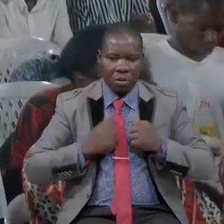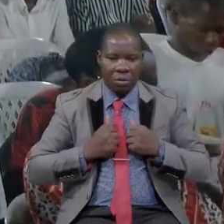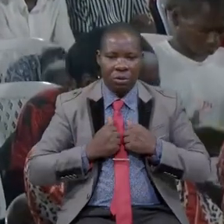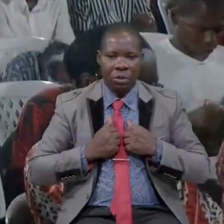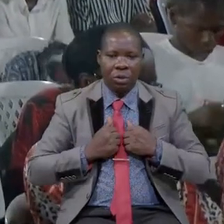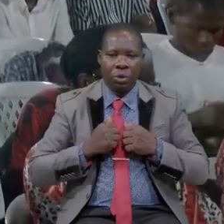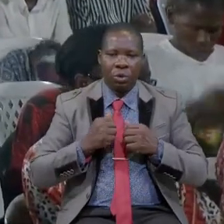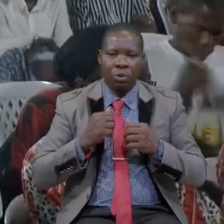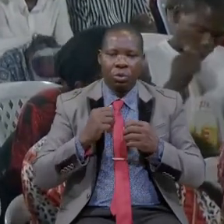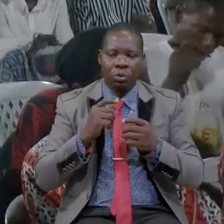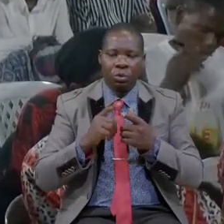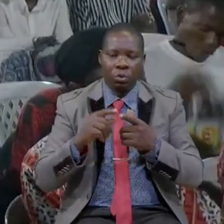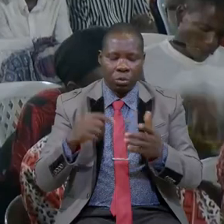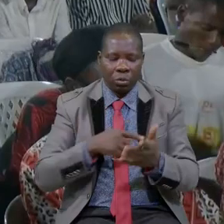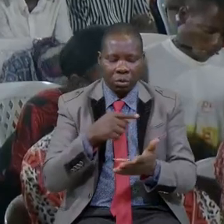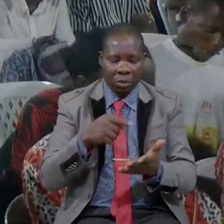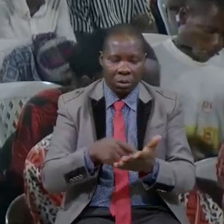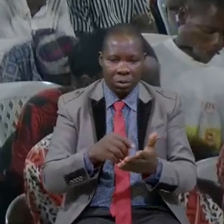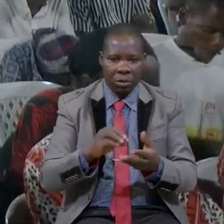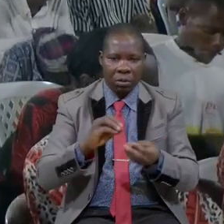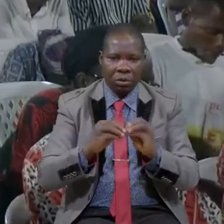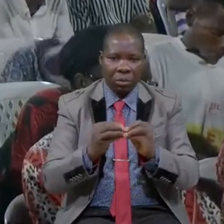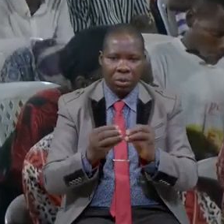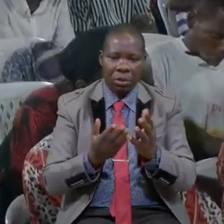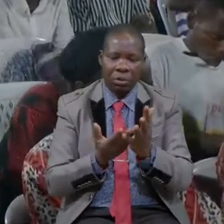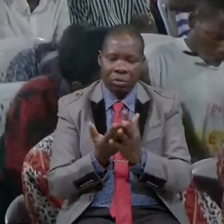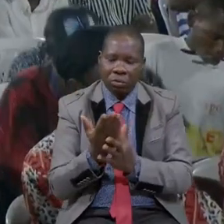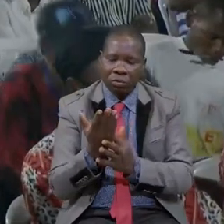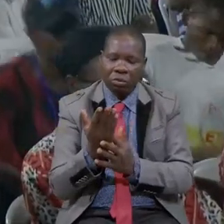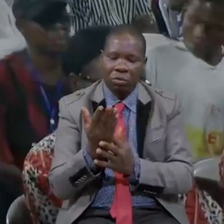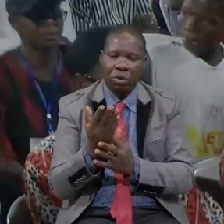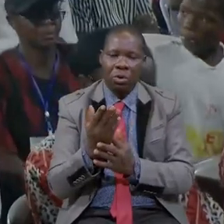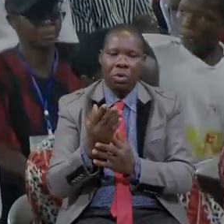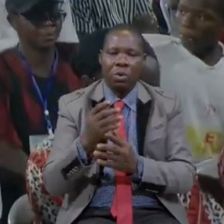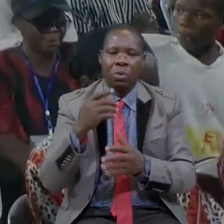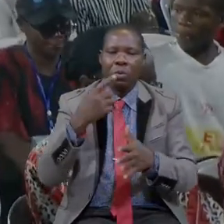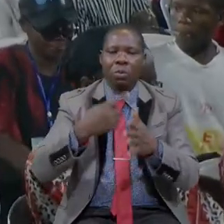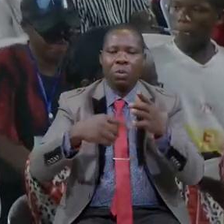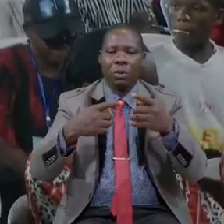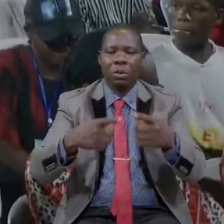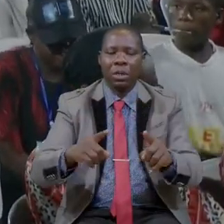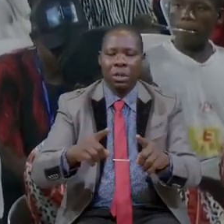sur le numéro plus 234 91.